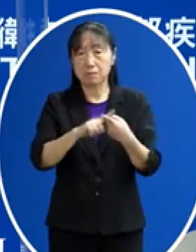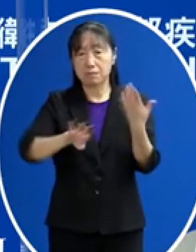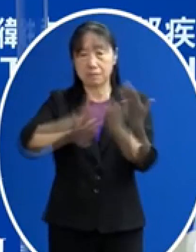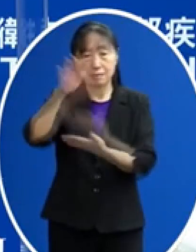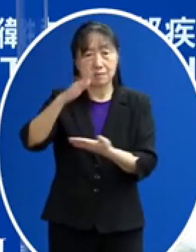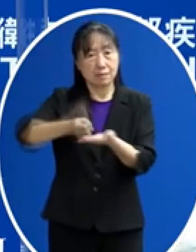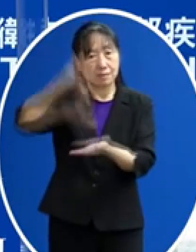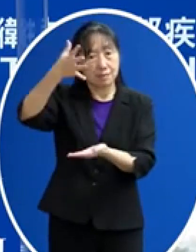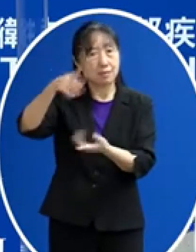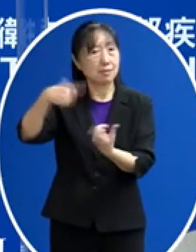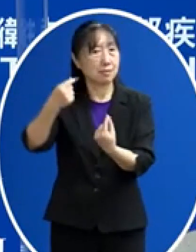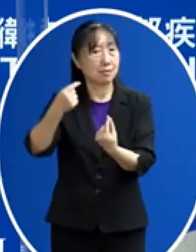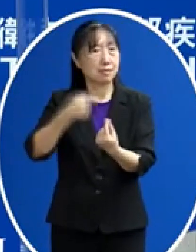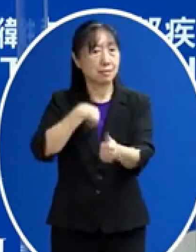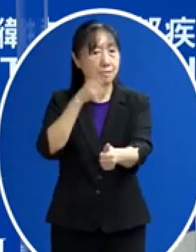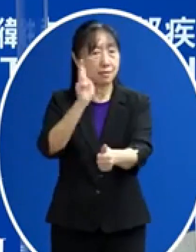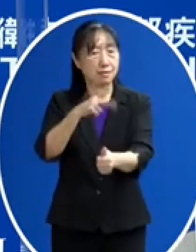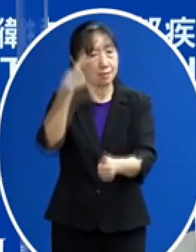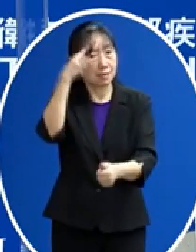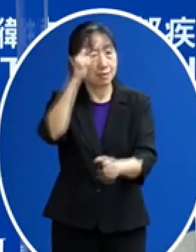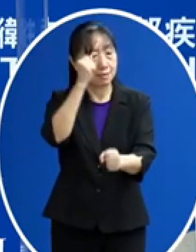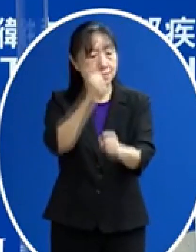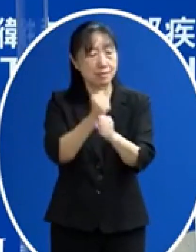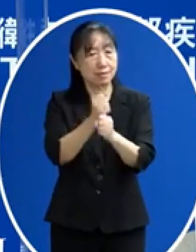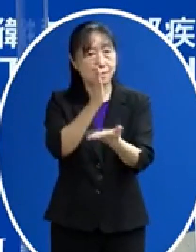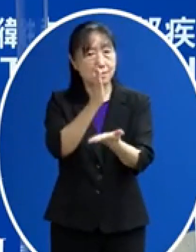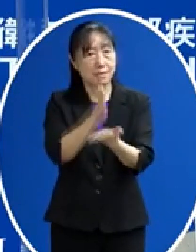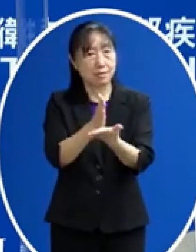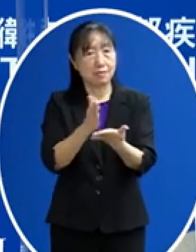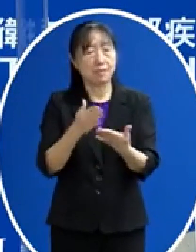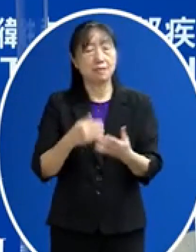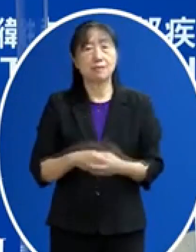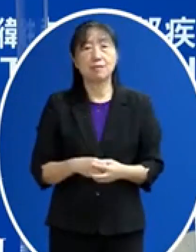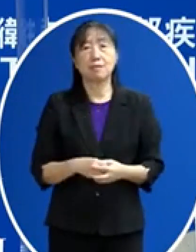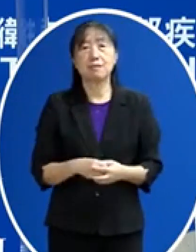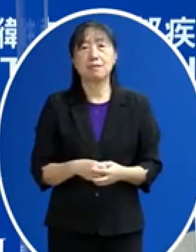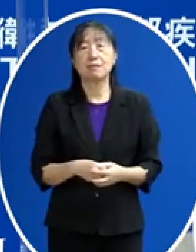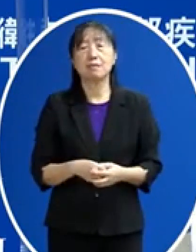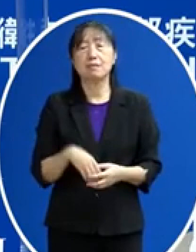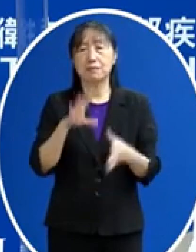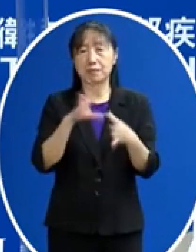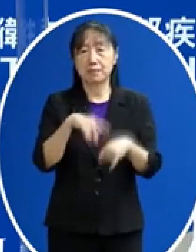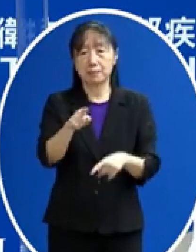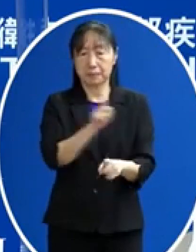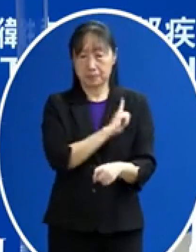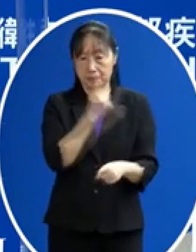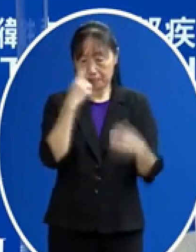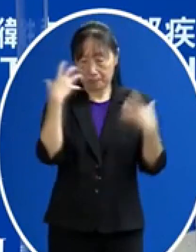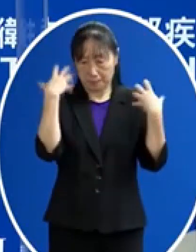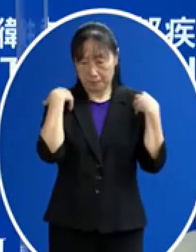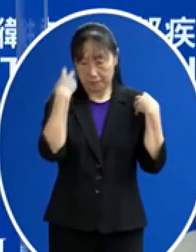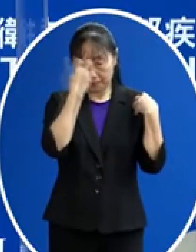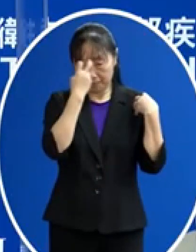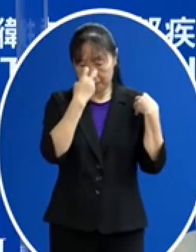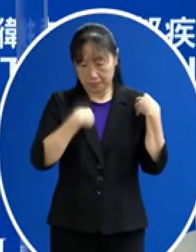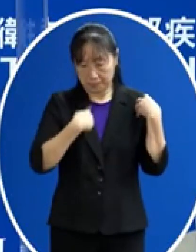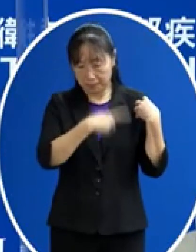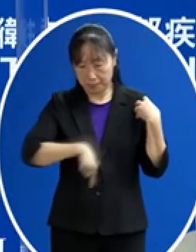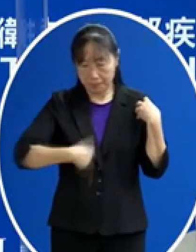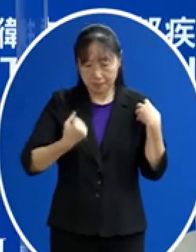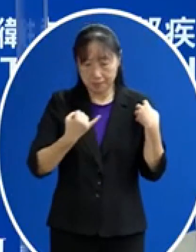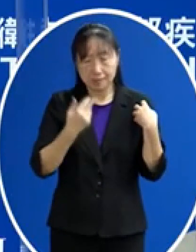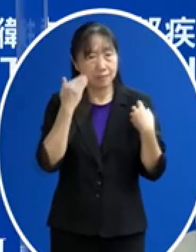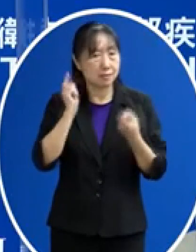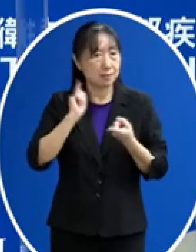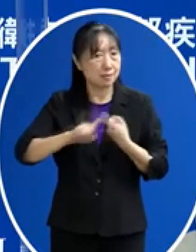栋的人我们要求明天停止上班，那并进行相关的自我健康的侦测，那有不适